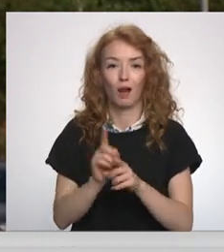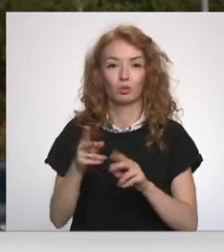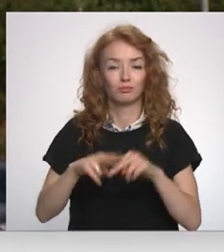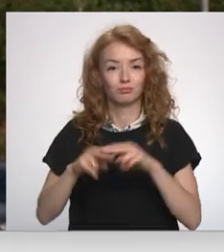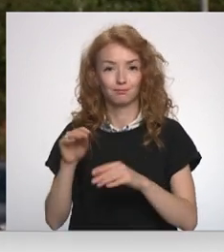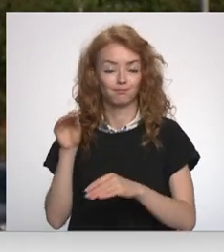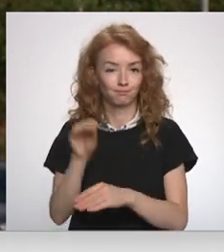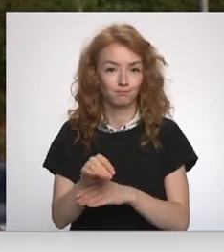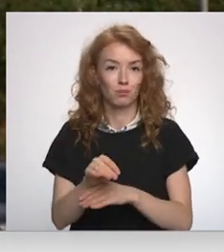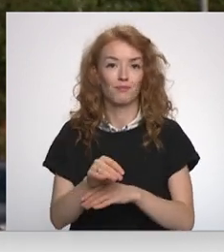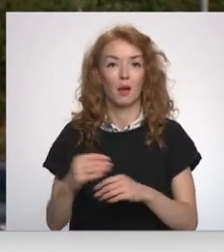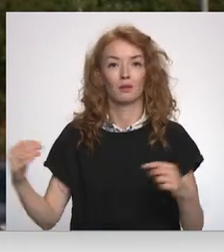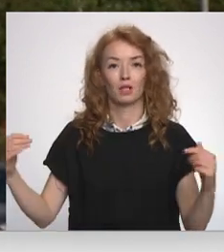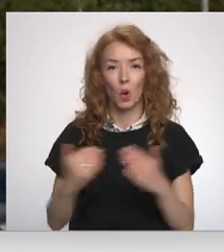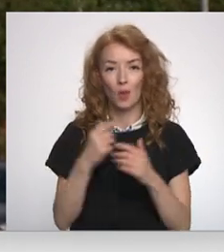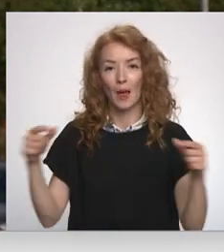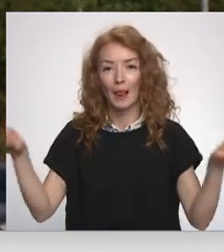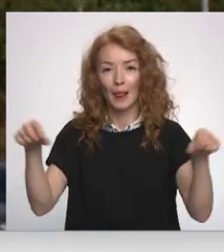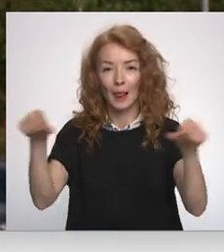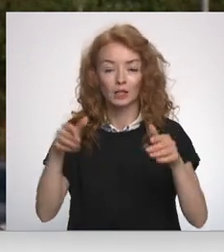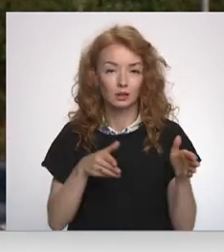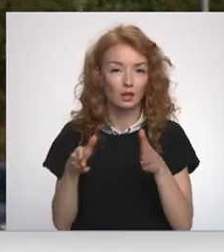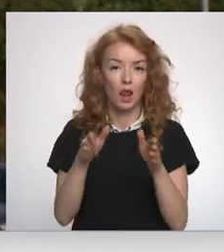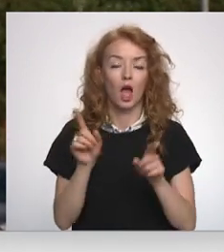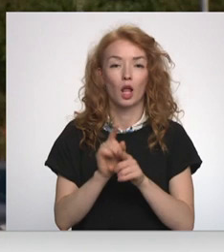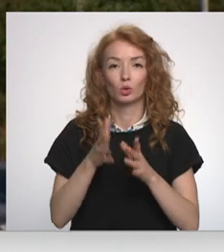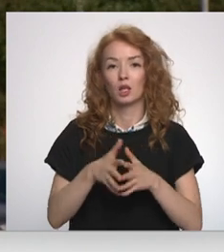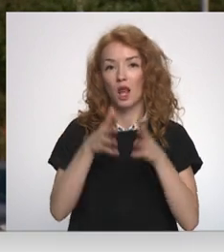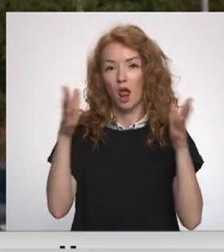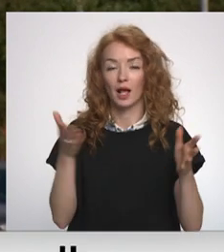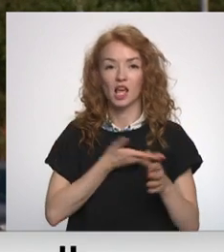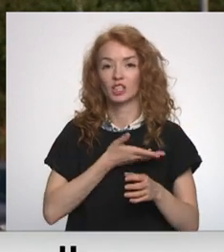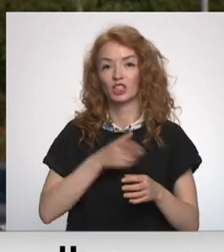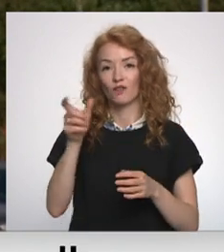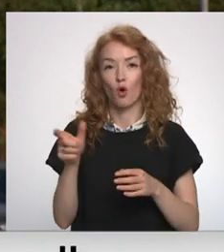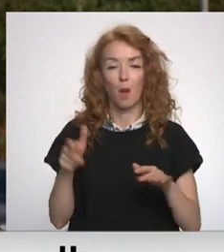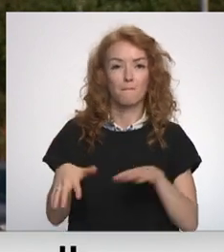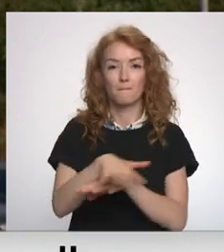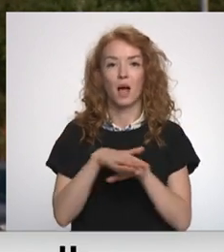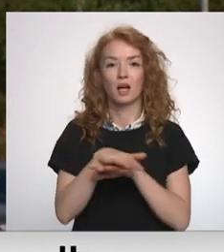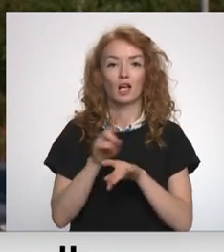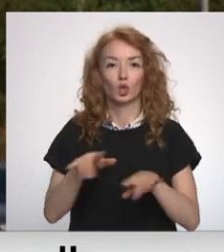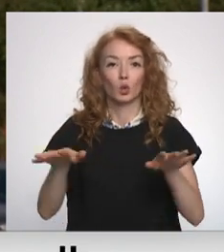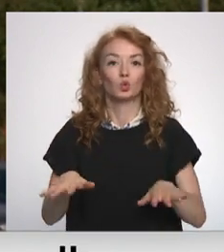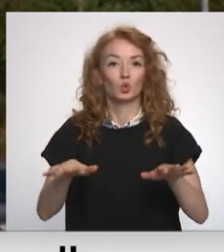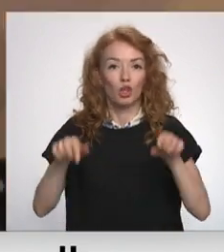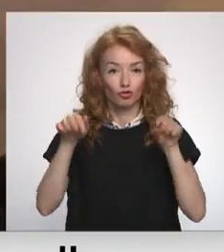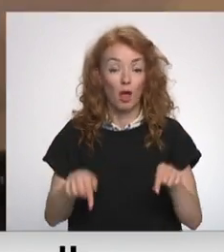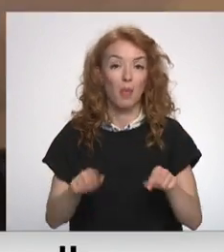piebūvēti vai arī pieved ceļi būs lielāka iedzīvotāja masa, kas šeit uzturēsies, līdz ar to arī